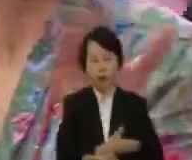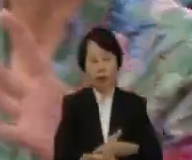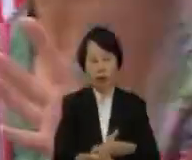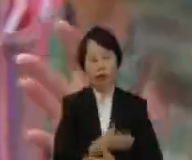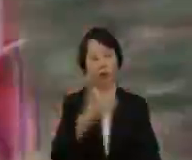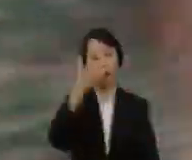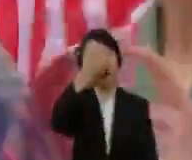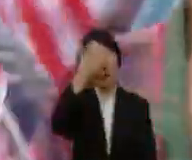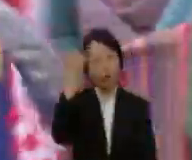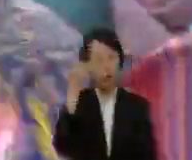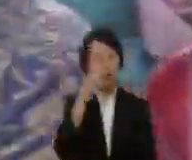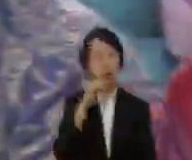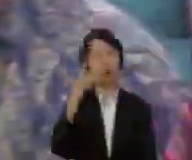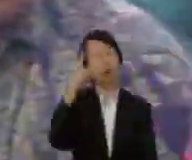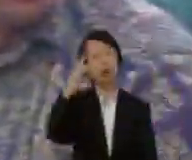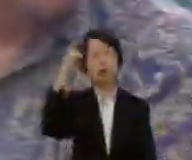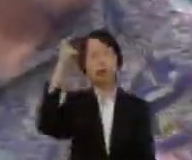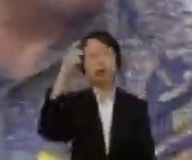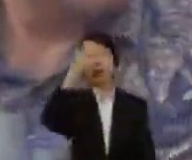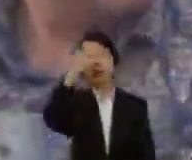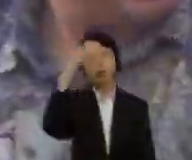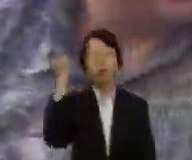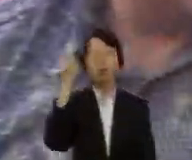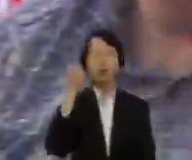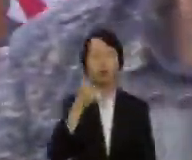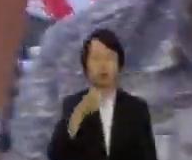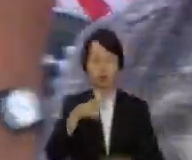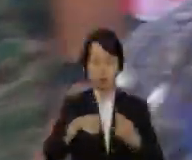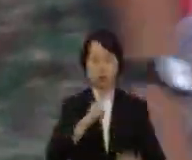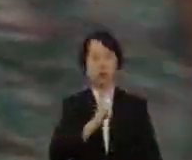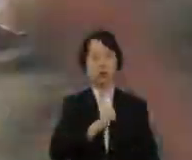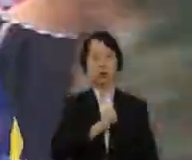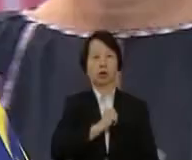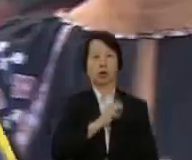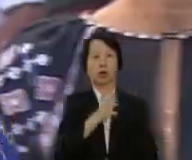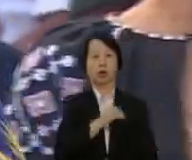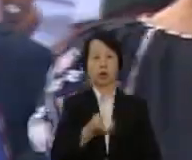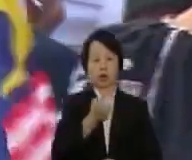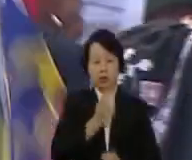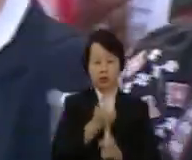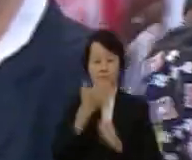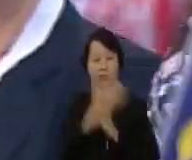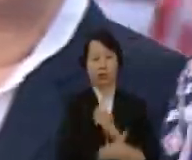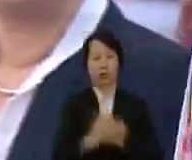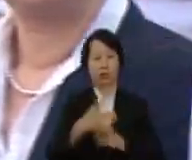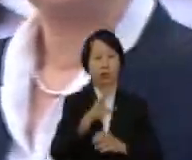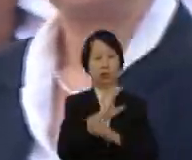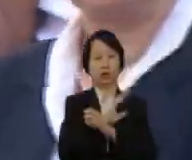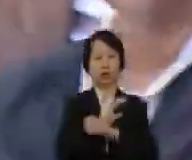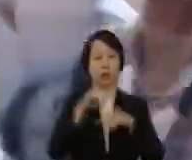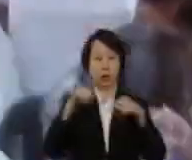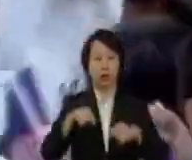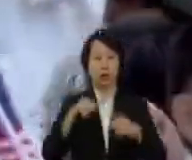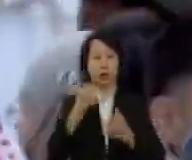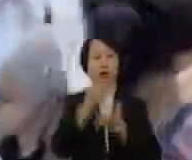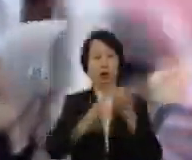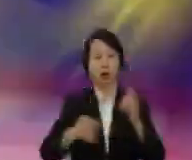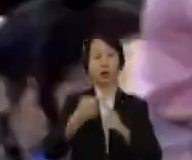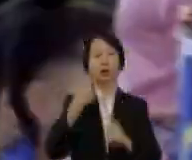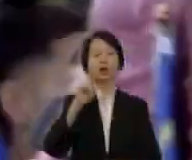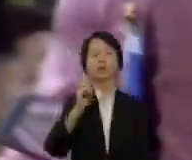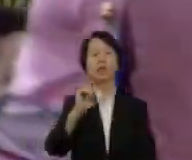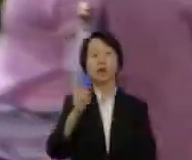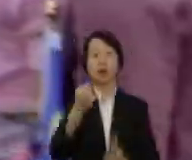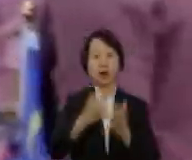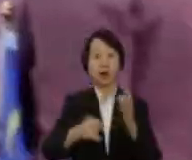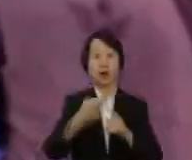mereka lupa dan leka tentang jati diri dan juga susu galur negara kita yang tercinta ini. Lahirnya dari mana?